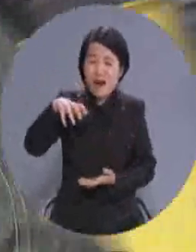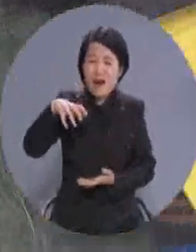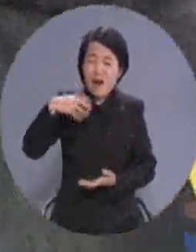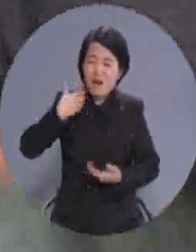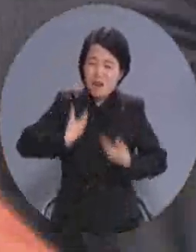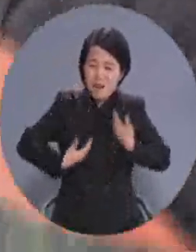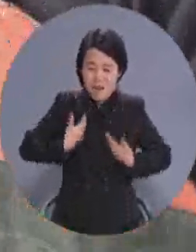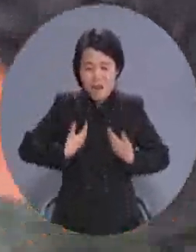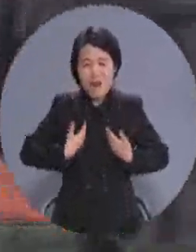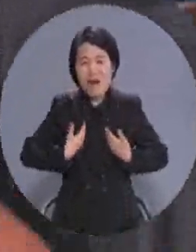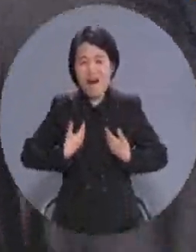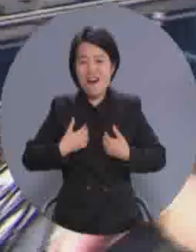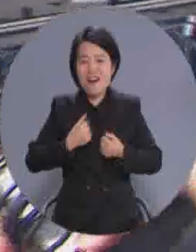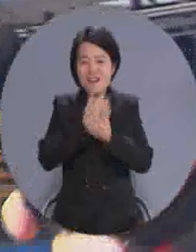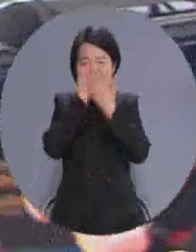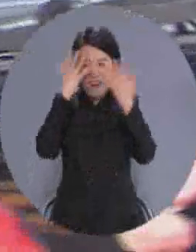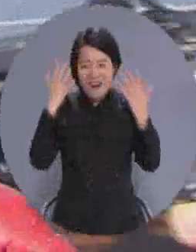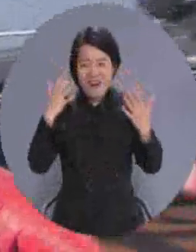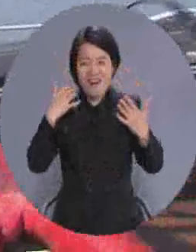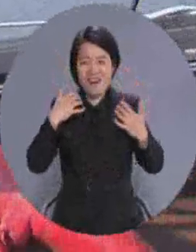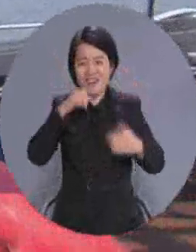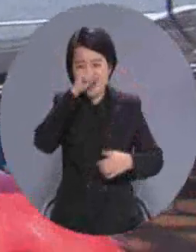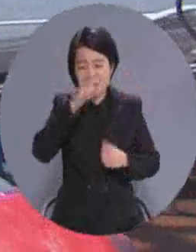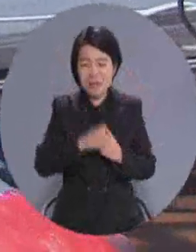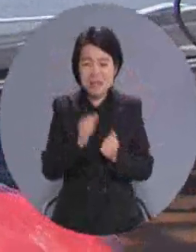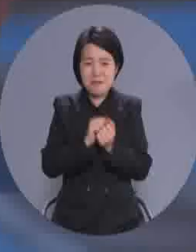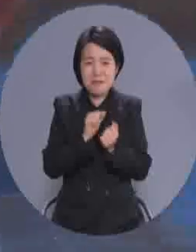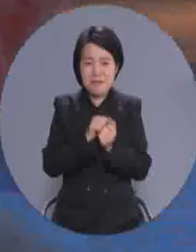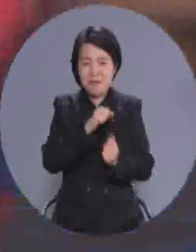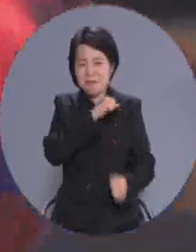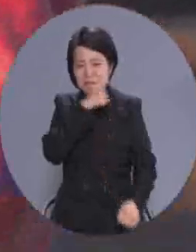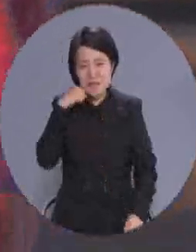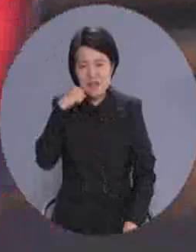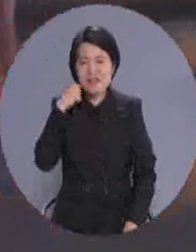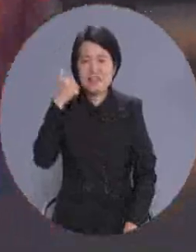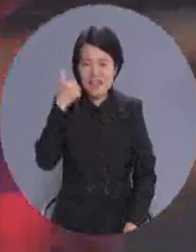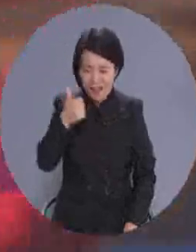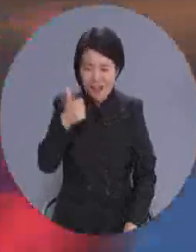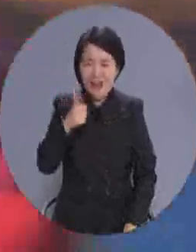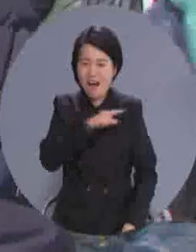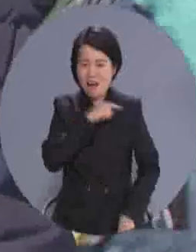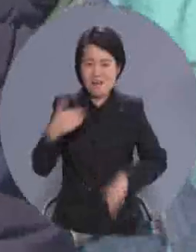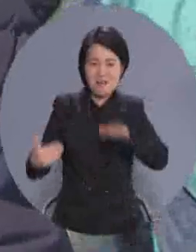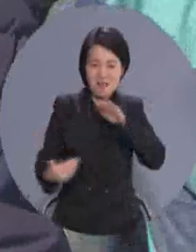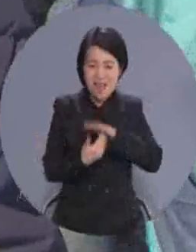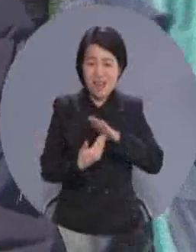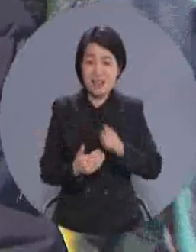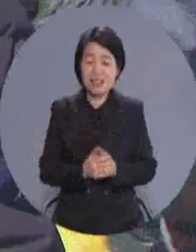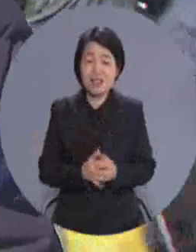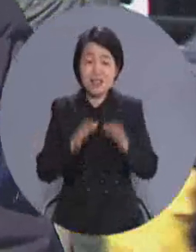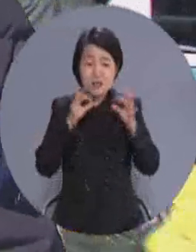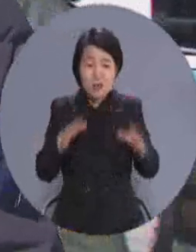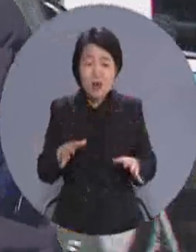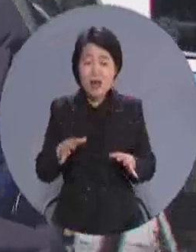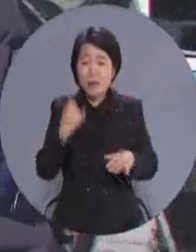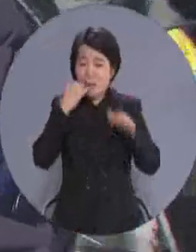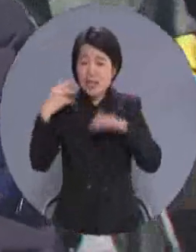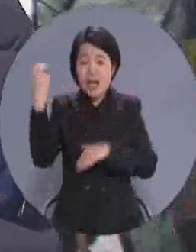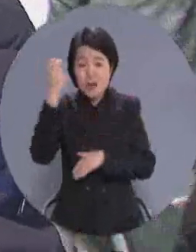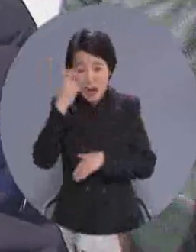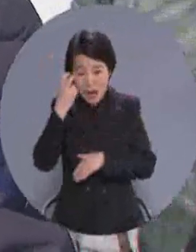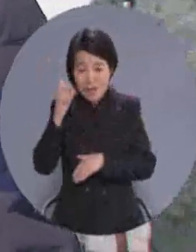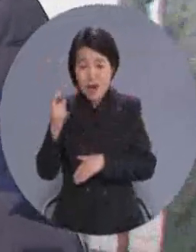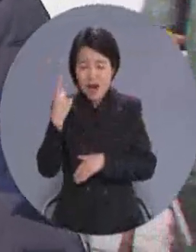마을의 활기가 가득합니다. 조개 살이 최고예요, 최고. 아주 좋아요. 그동안에 관리해오면서 이렇게 고생을